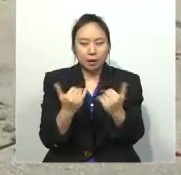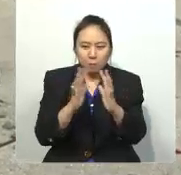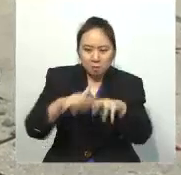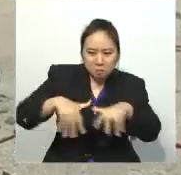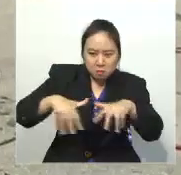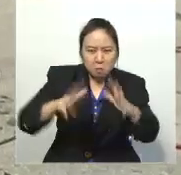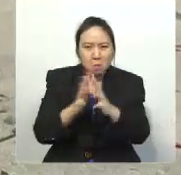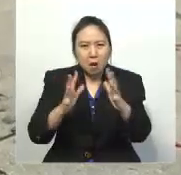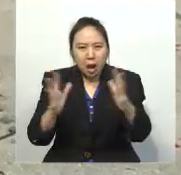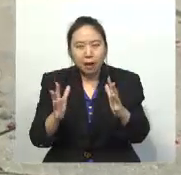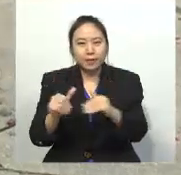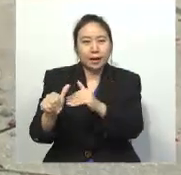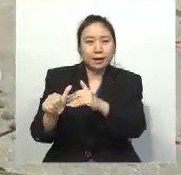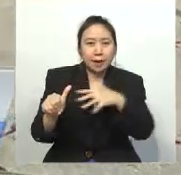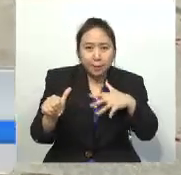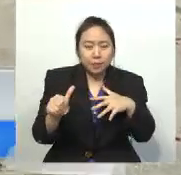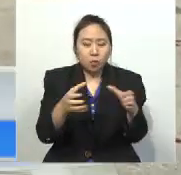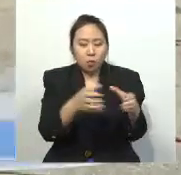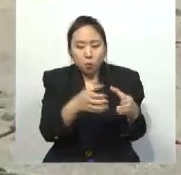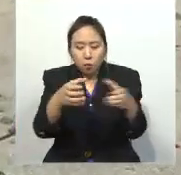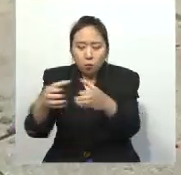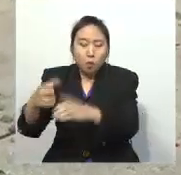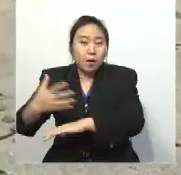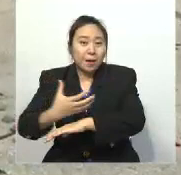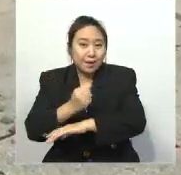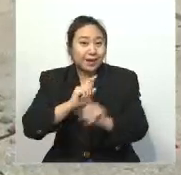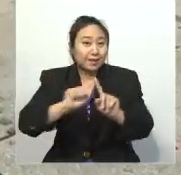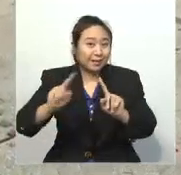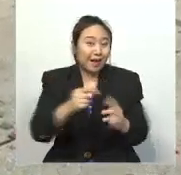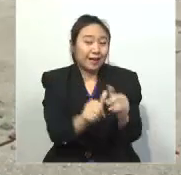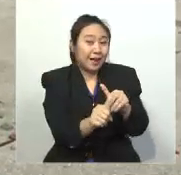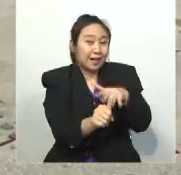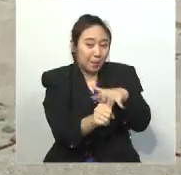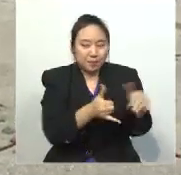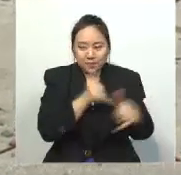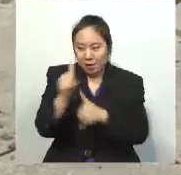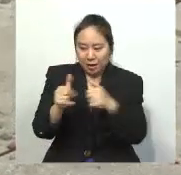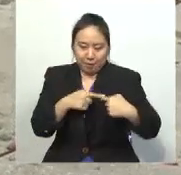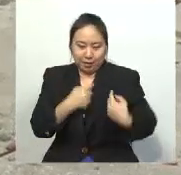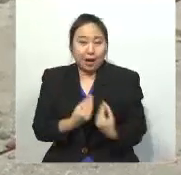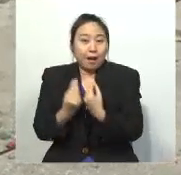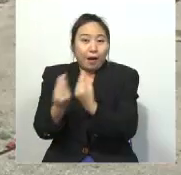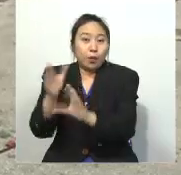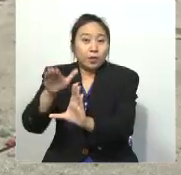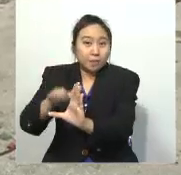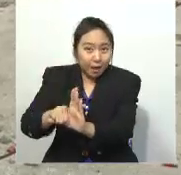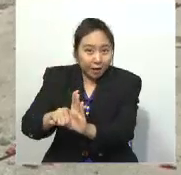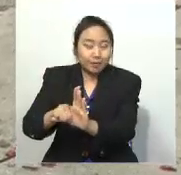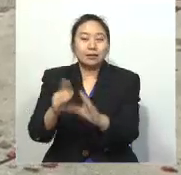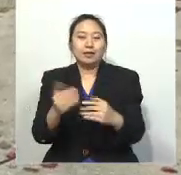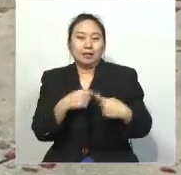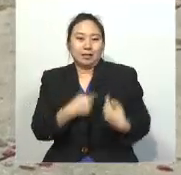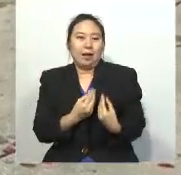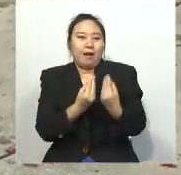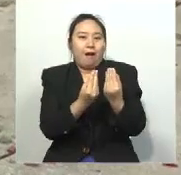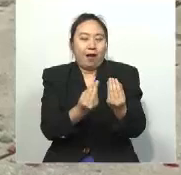คึกคักที่บรรดาแกนนำของพรรคการเมืองนะคะได้มาให้กำลังใจกับผู้สมัครและให้กำลังใจนะคะก